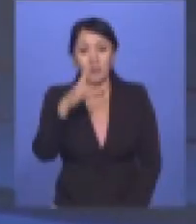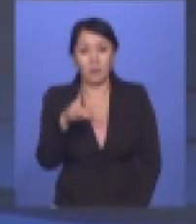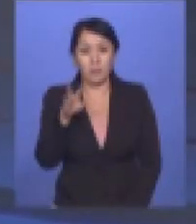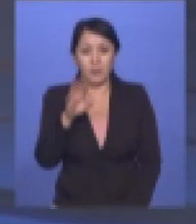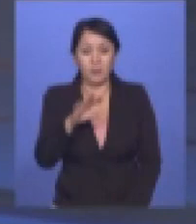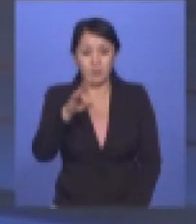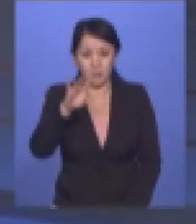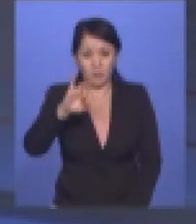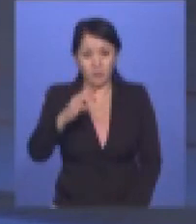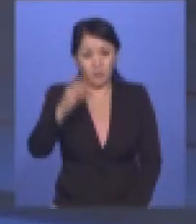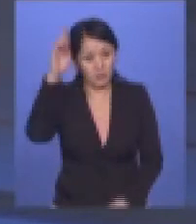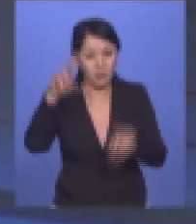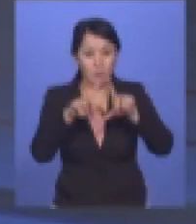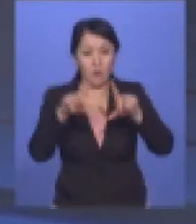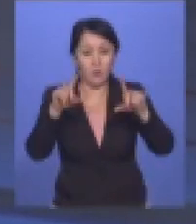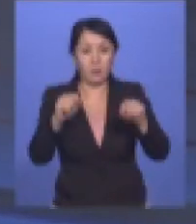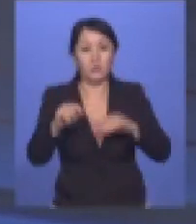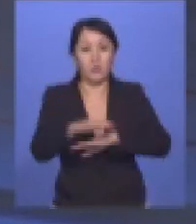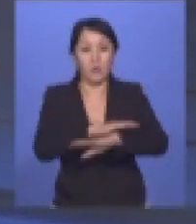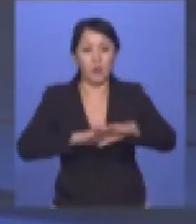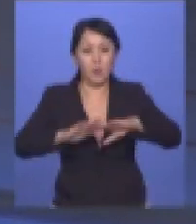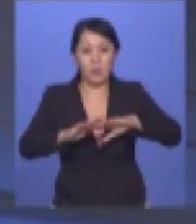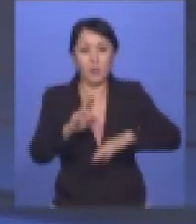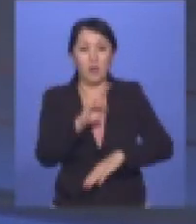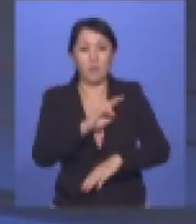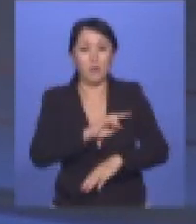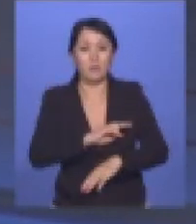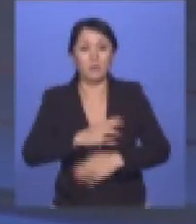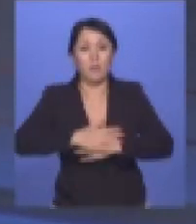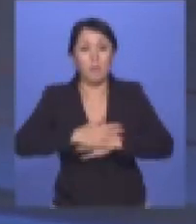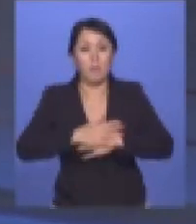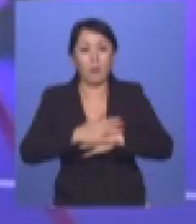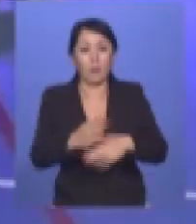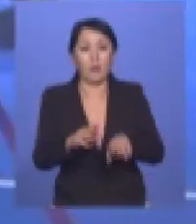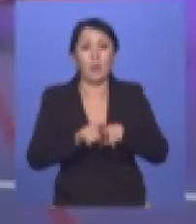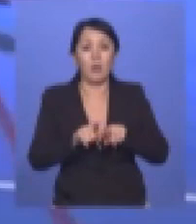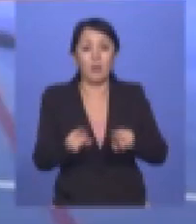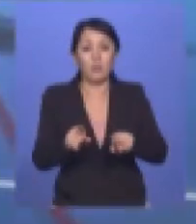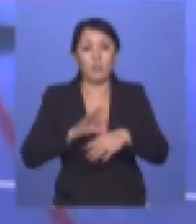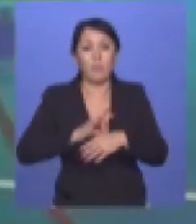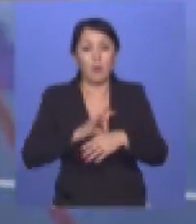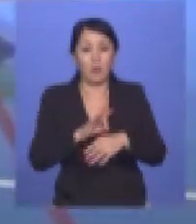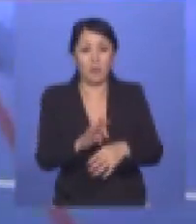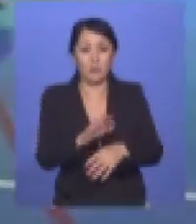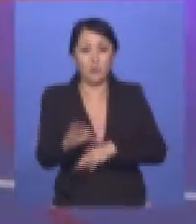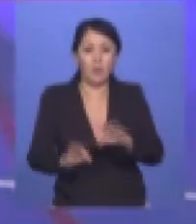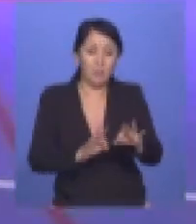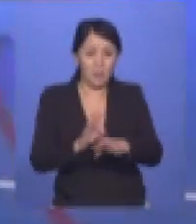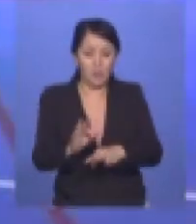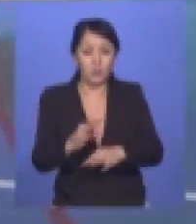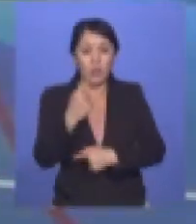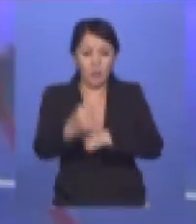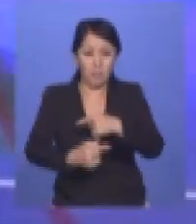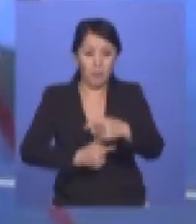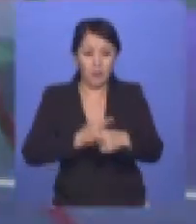бағытындағы Назарбаев зияткерлік мектебі қоғамға қызмет жобасы аясында ауқымды қайырымдылық акцияларын өткізіп тұрады. Жобаның мақсаты